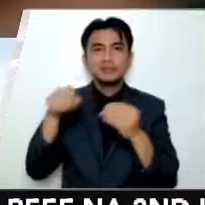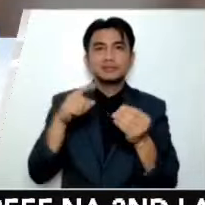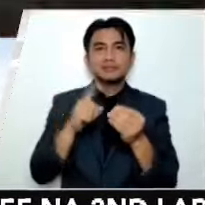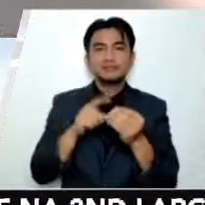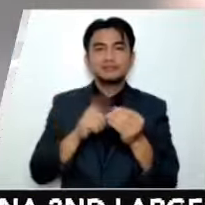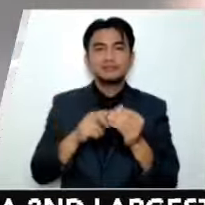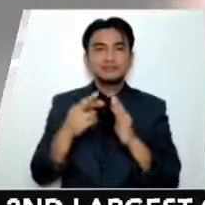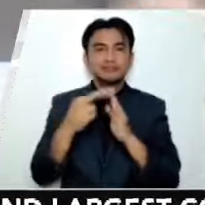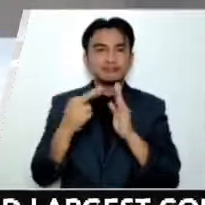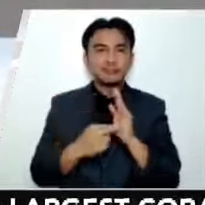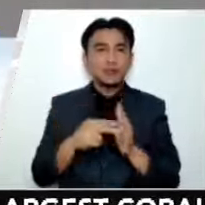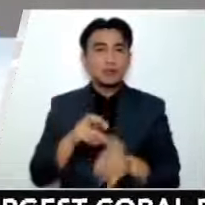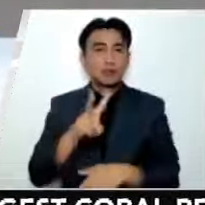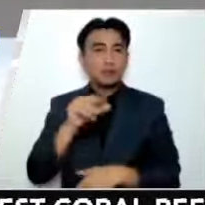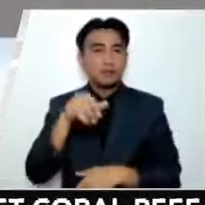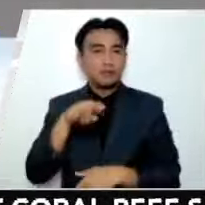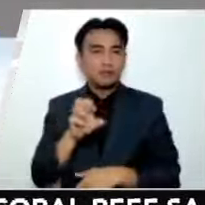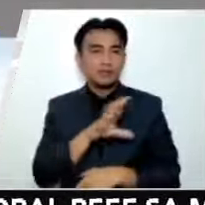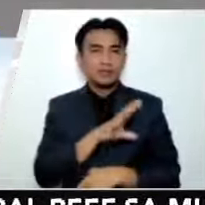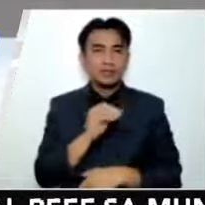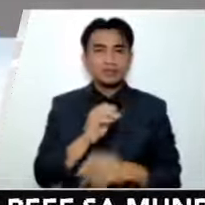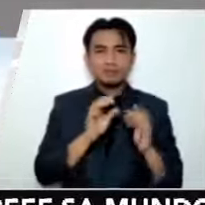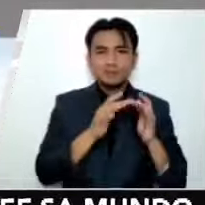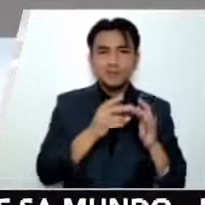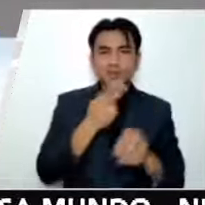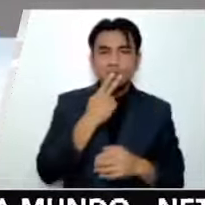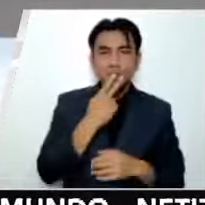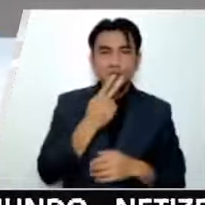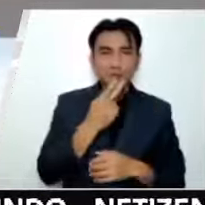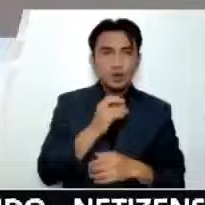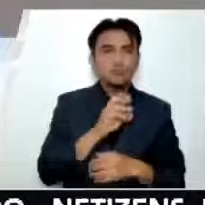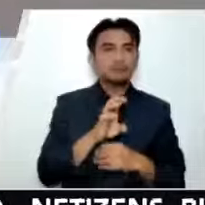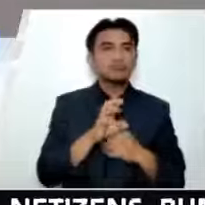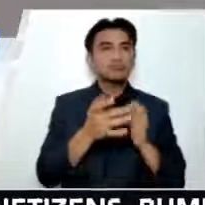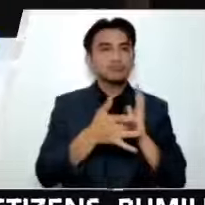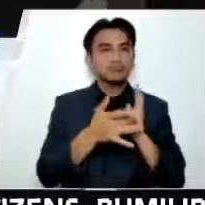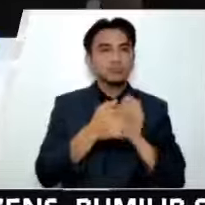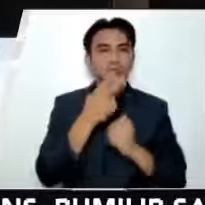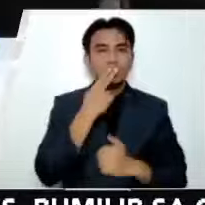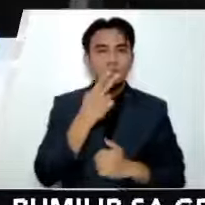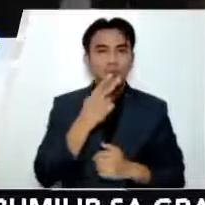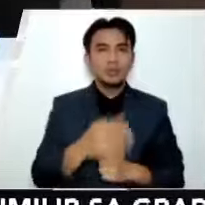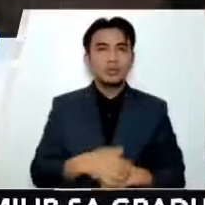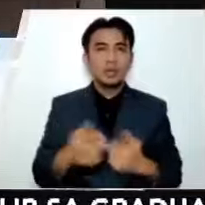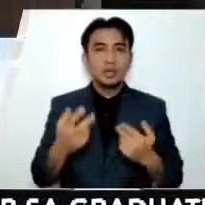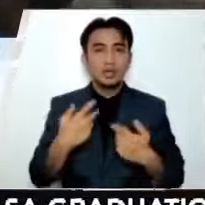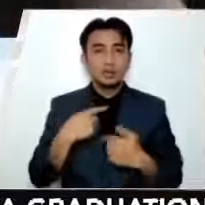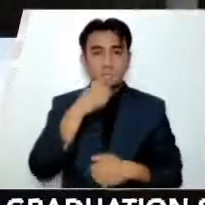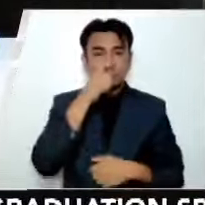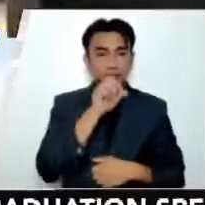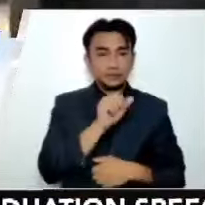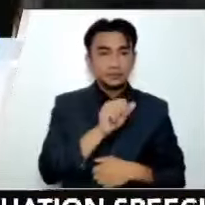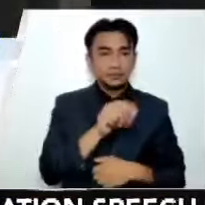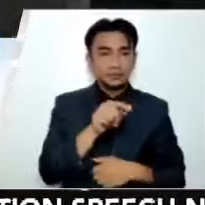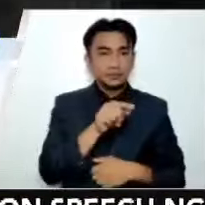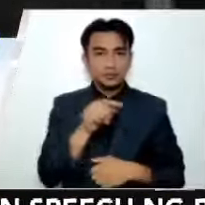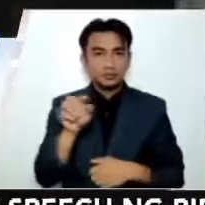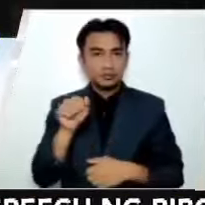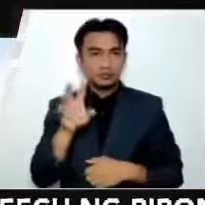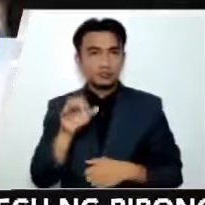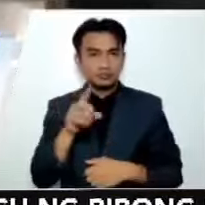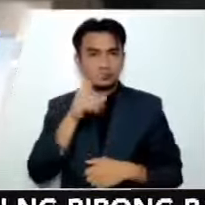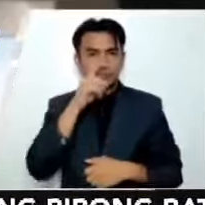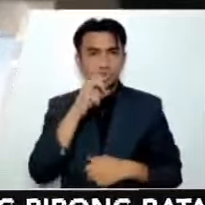e-cigarette. Ayon sa Global Youth Tobacco Survey, isa sa bawat 7 edad, 13 hanggang 15 sa Pilipinas ay nagve-vape